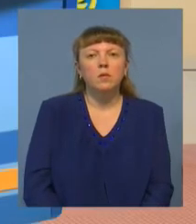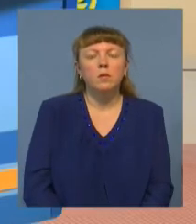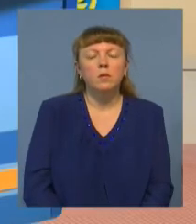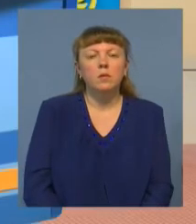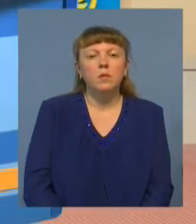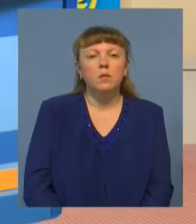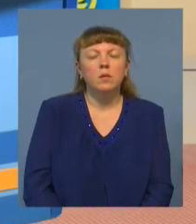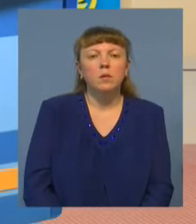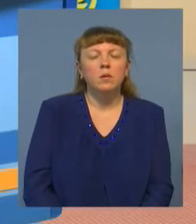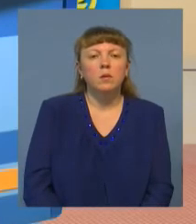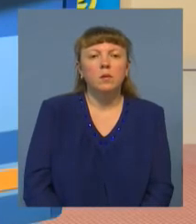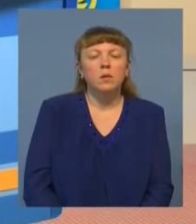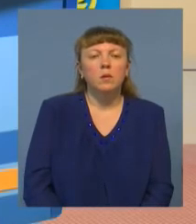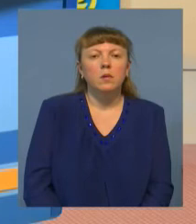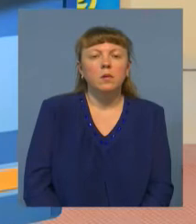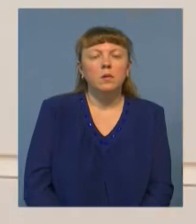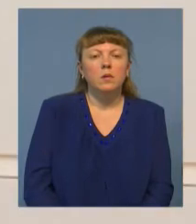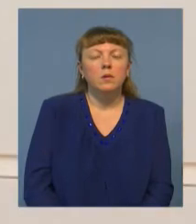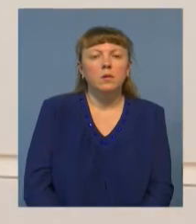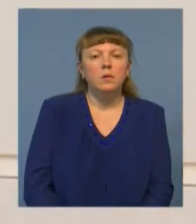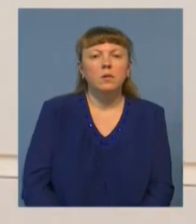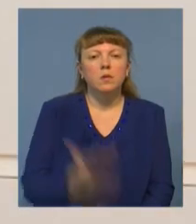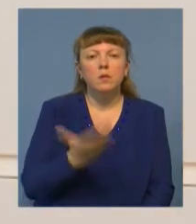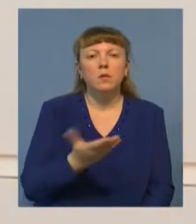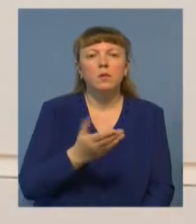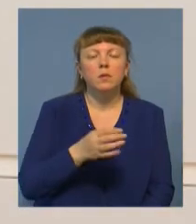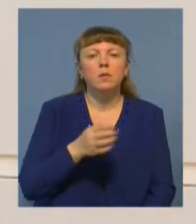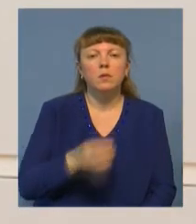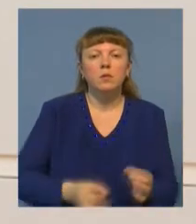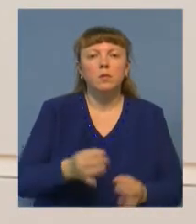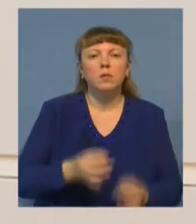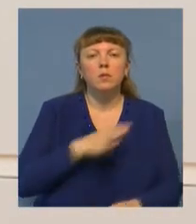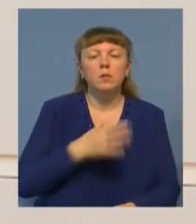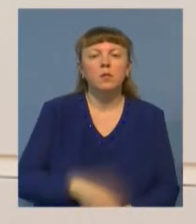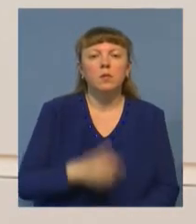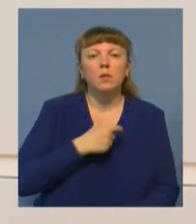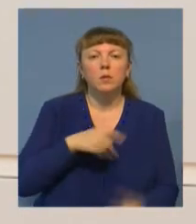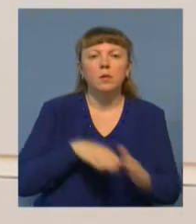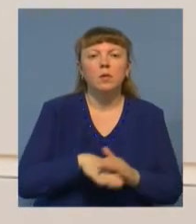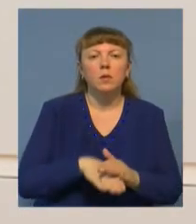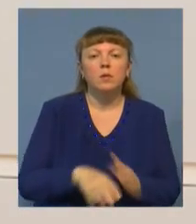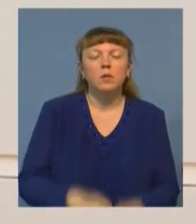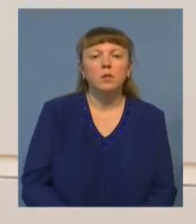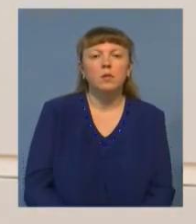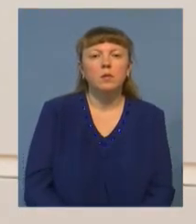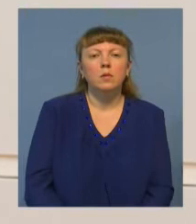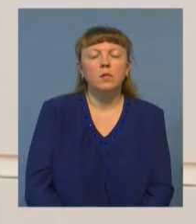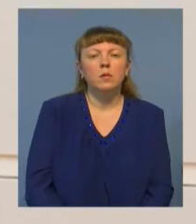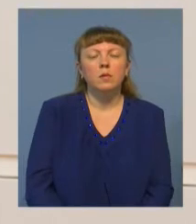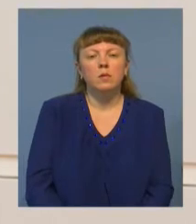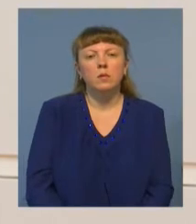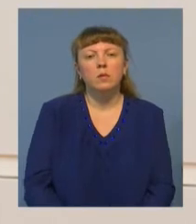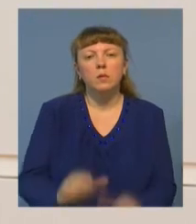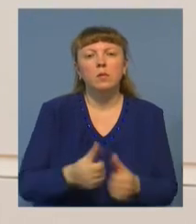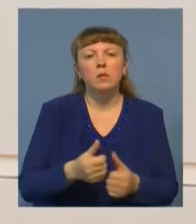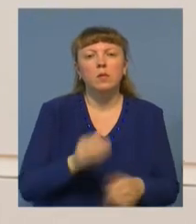факт установления в дальнейшем? Выдается в суде постановление, которое держит у себя, да? Нет, факт